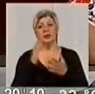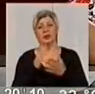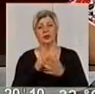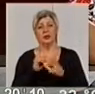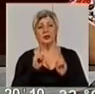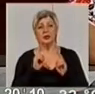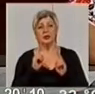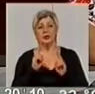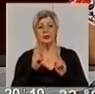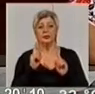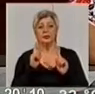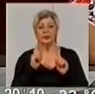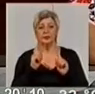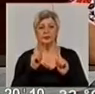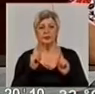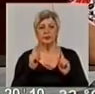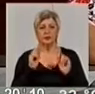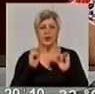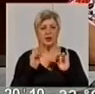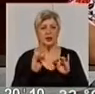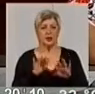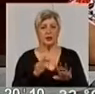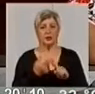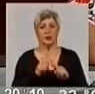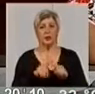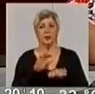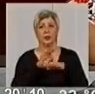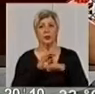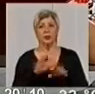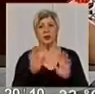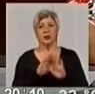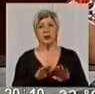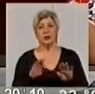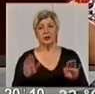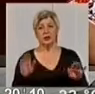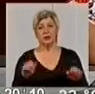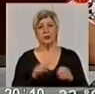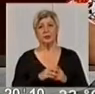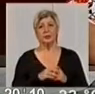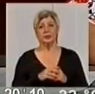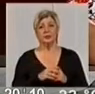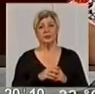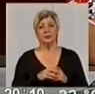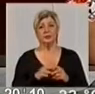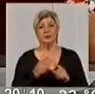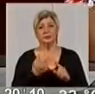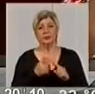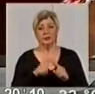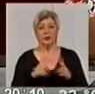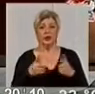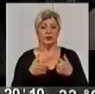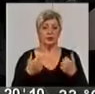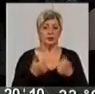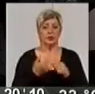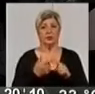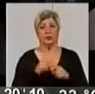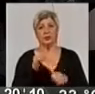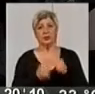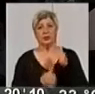які проводяться з дітьми. Тому що цікаві всякі, скажімо, організовують оці турніри